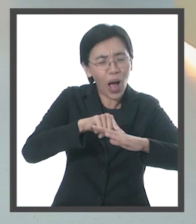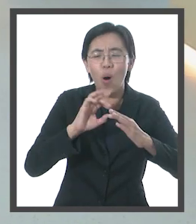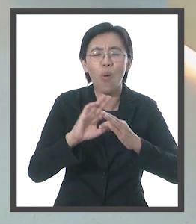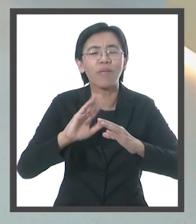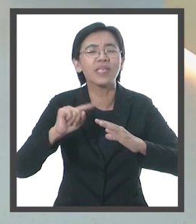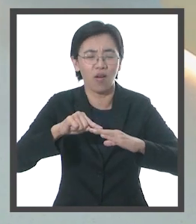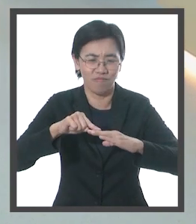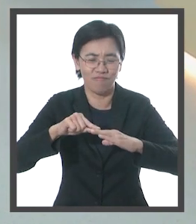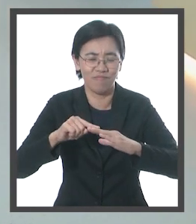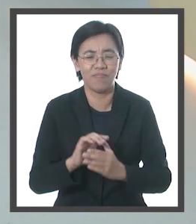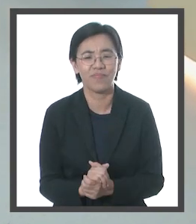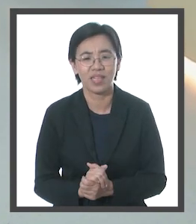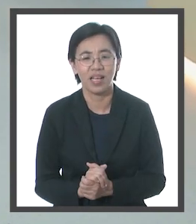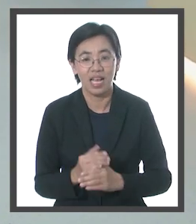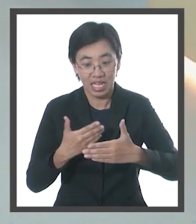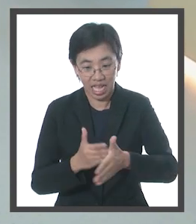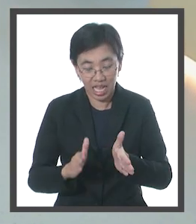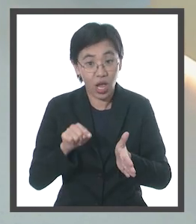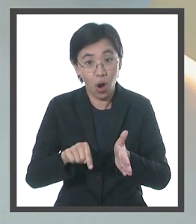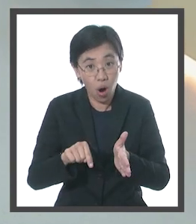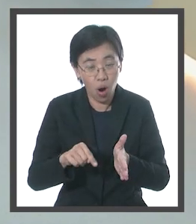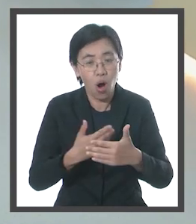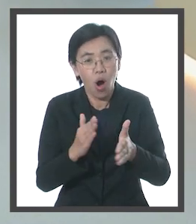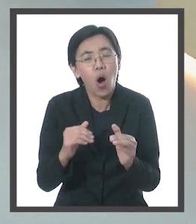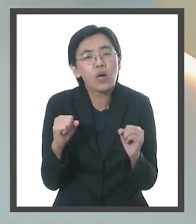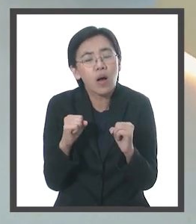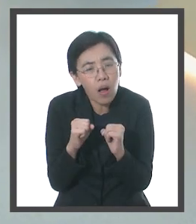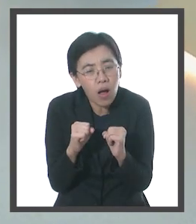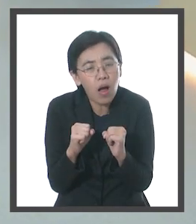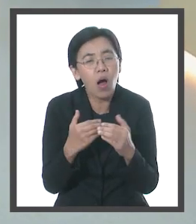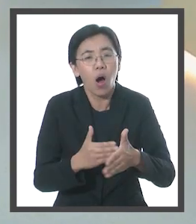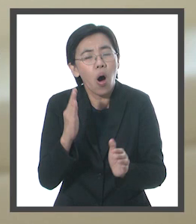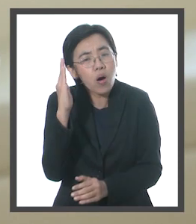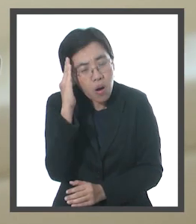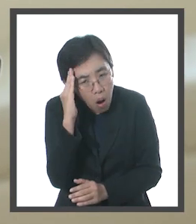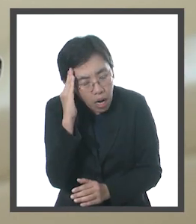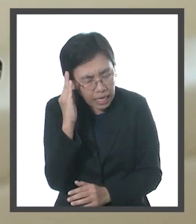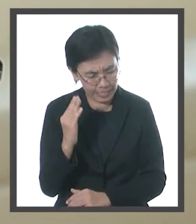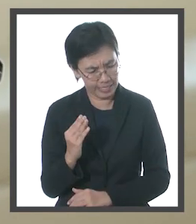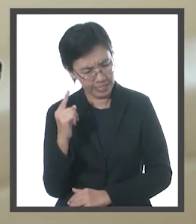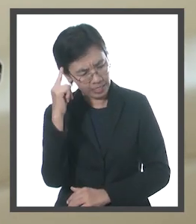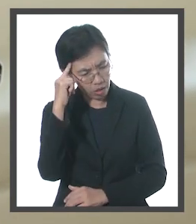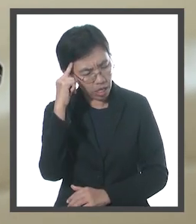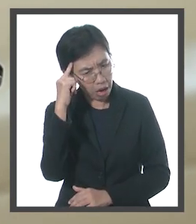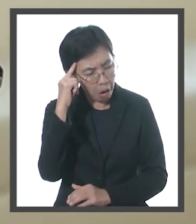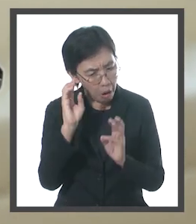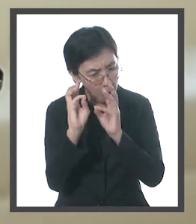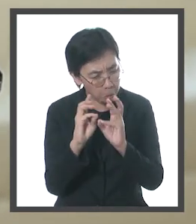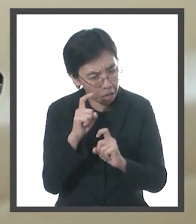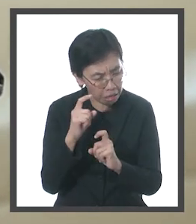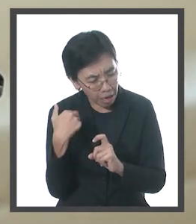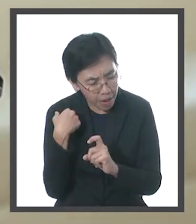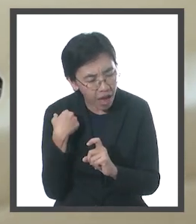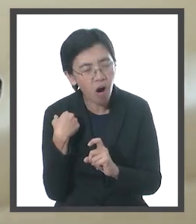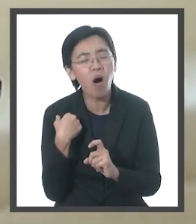อยอะไรออกมาแต่ถ้าเกิดในห้องนอนห้องแอร์เราต้องคิดแล้วครับ ฟังดูก็เหมือนกับการเพิ่มคุณ